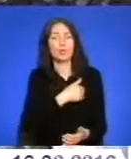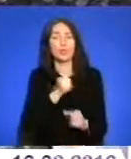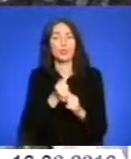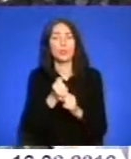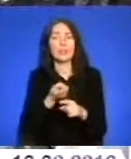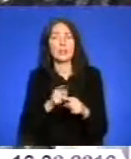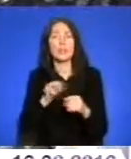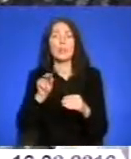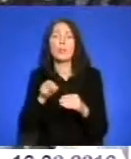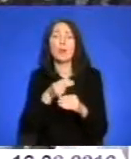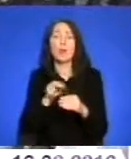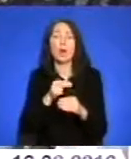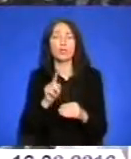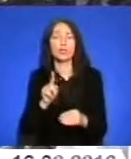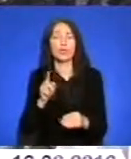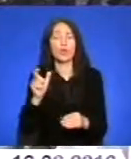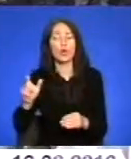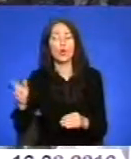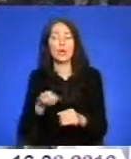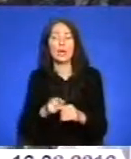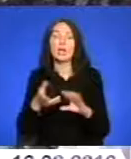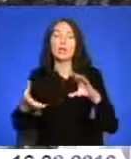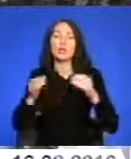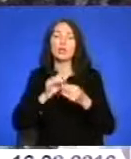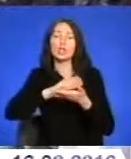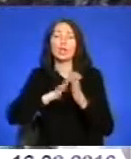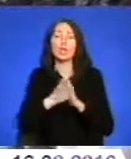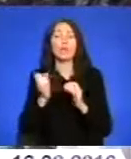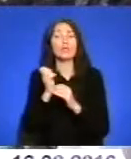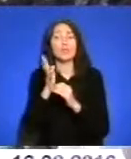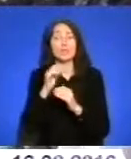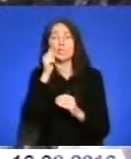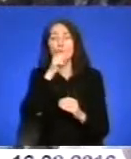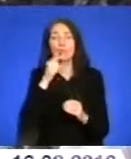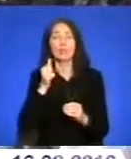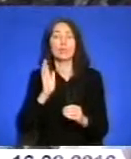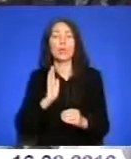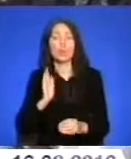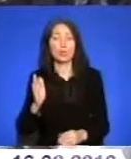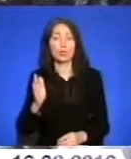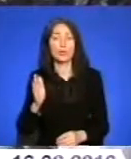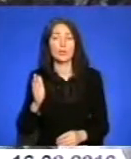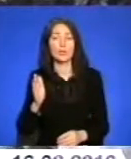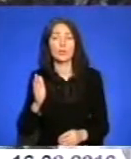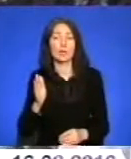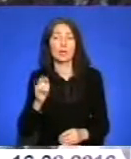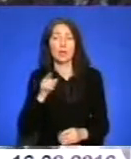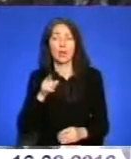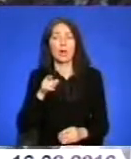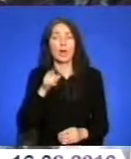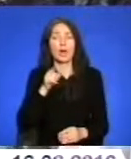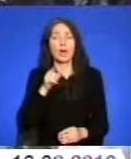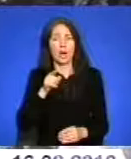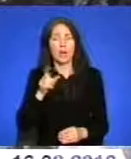зробити цю поправочку, що люди, які заключили контракт в 2014 році, вони будуть, їм скажуть, коли